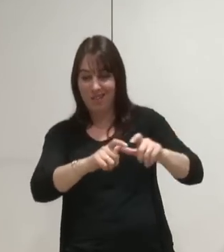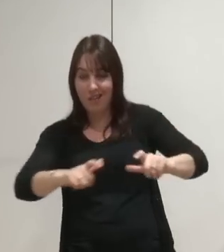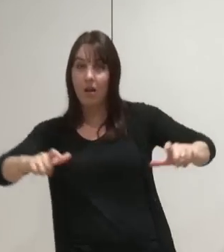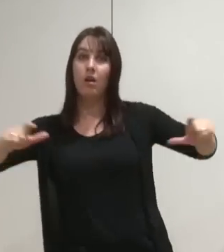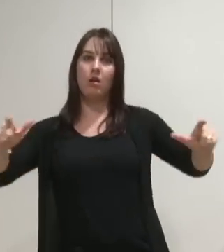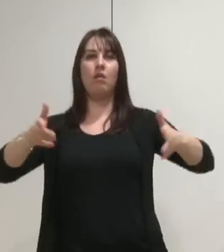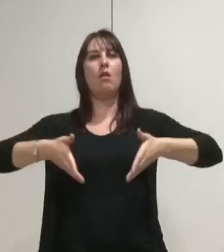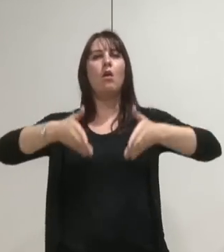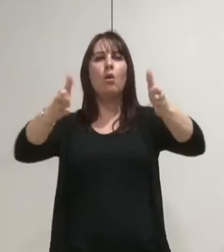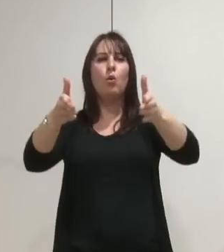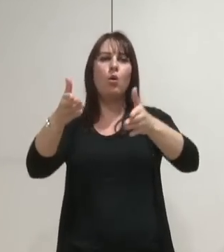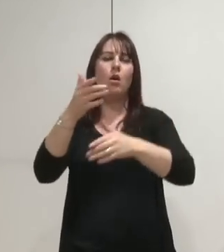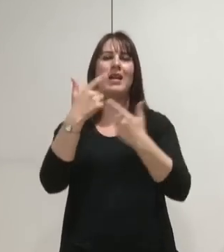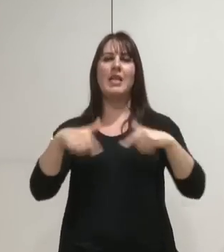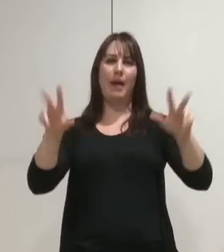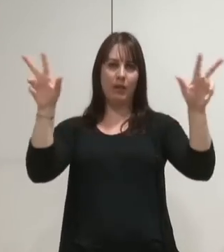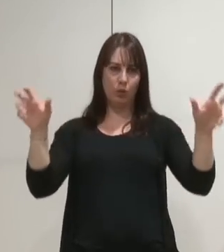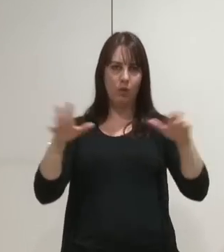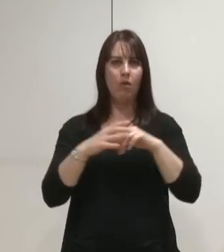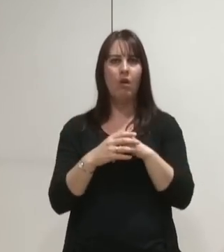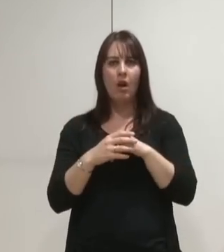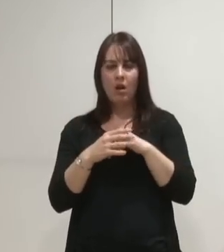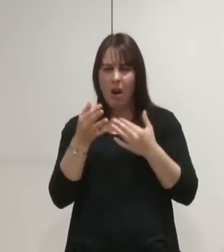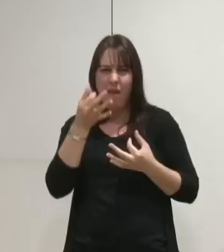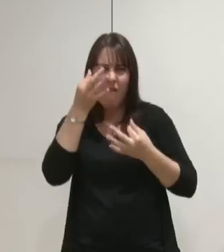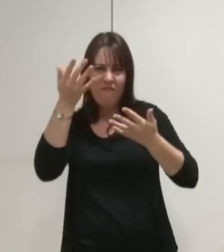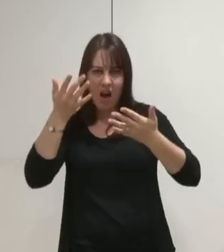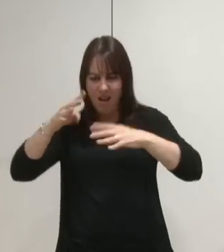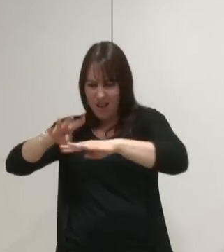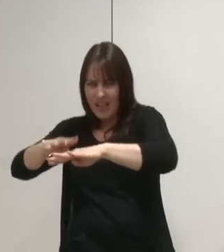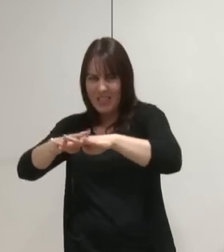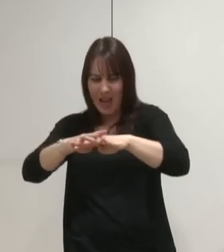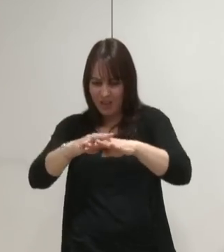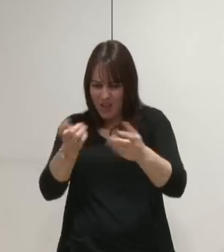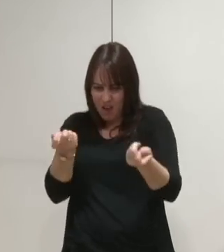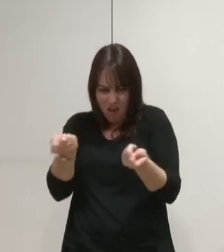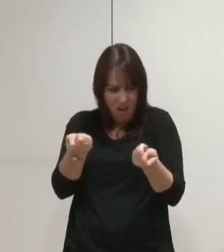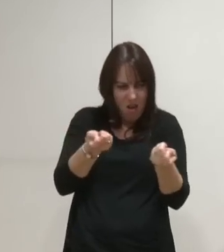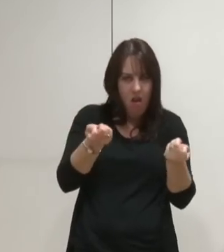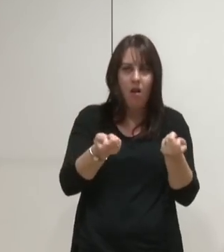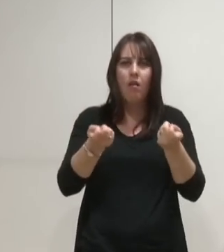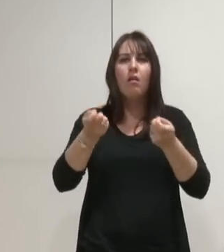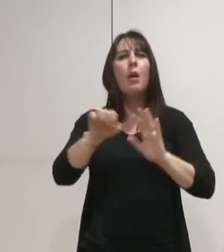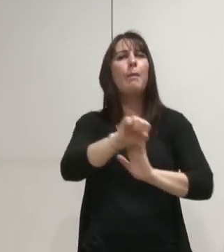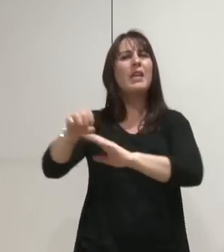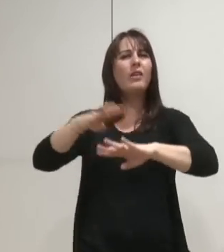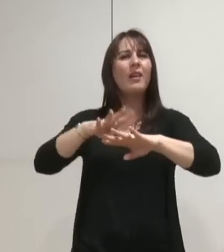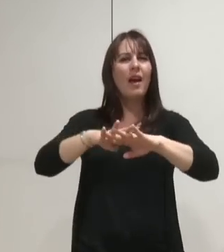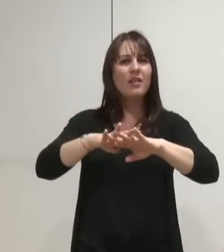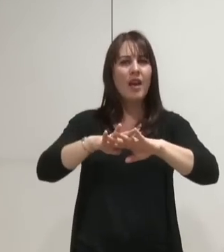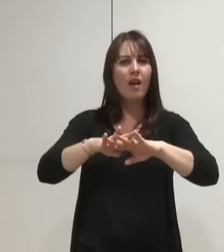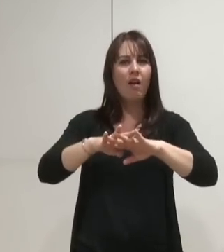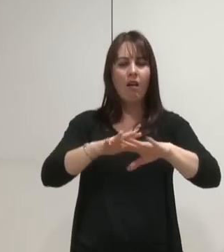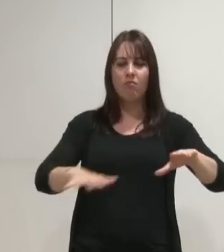Libération cela montre aussi il y a des redécoupages ce découpage fin montre aussi qu'à l'intérieur de ces quartiers prioritaires et il y a des